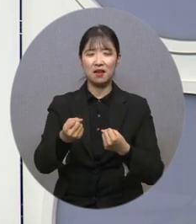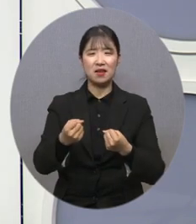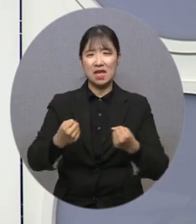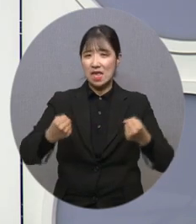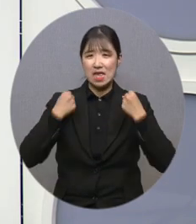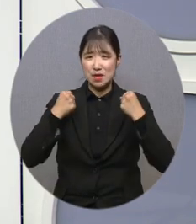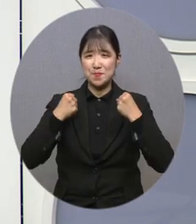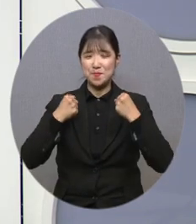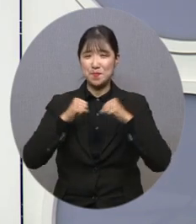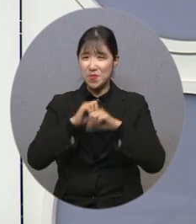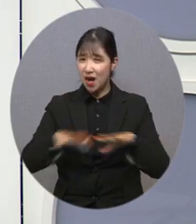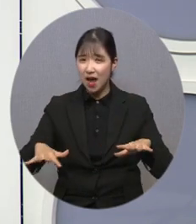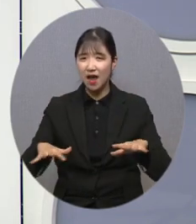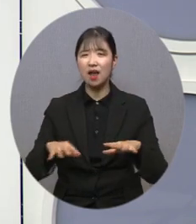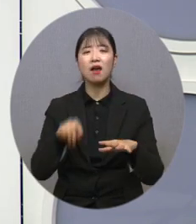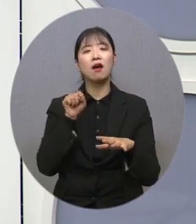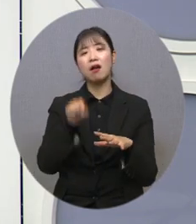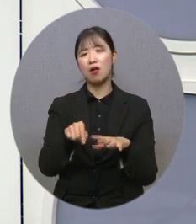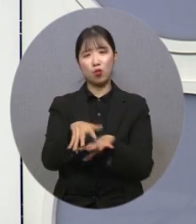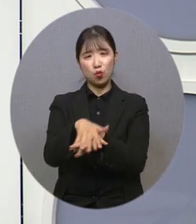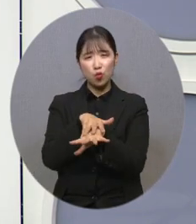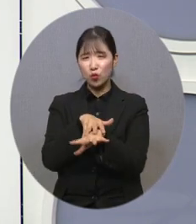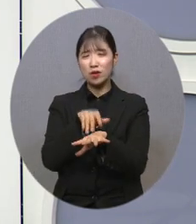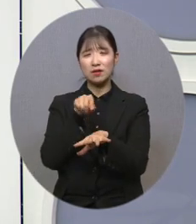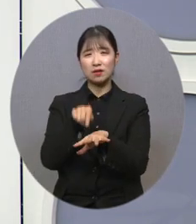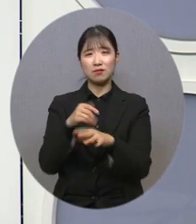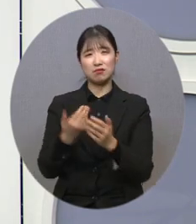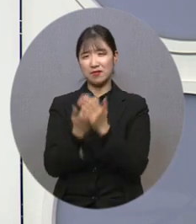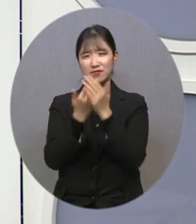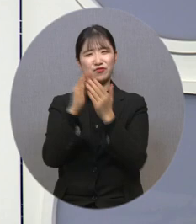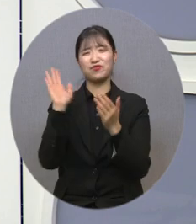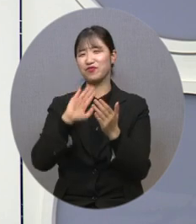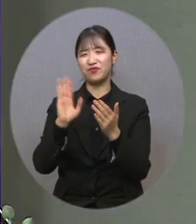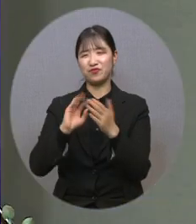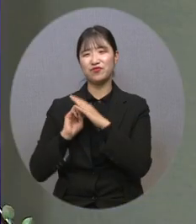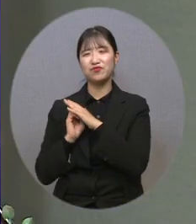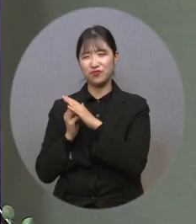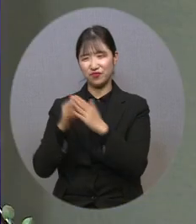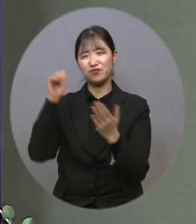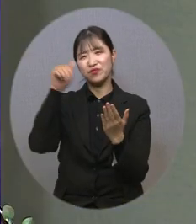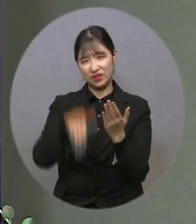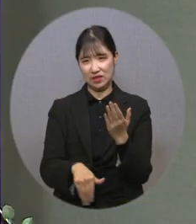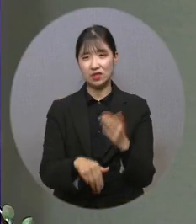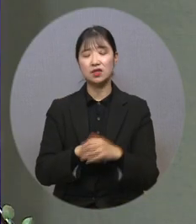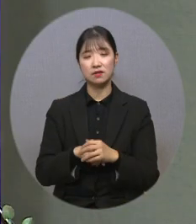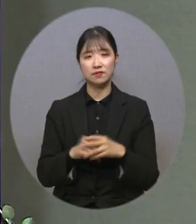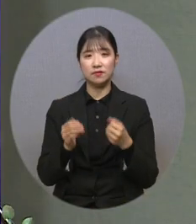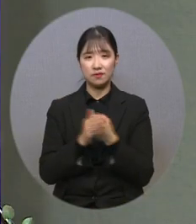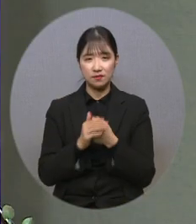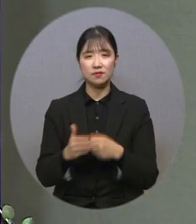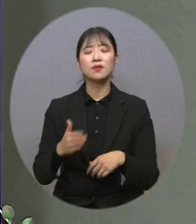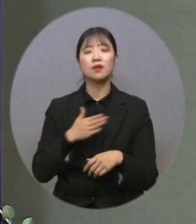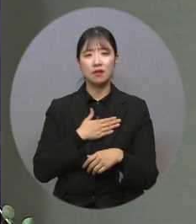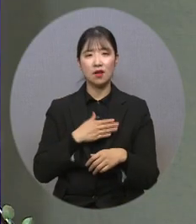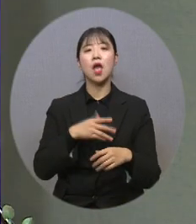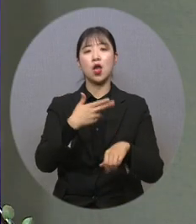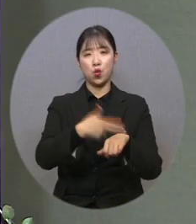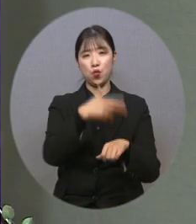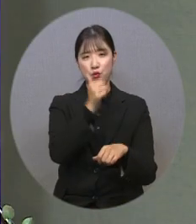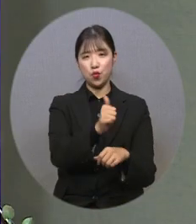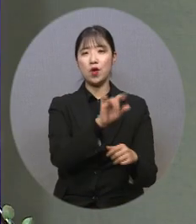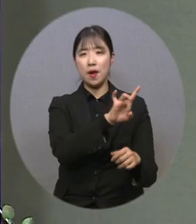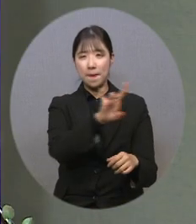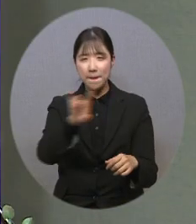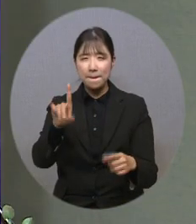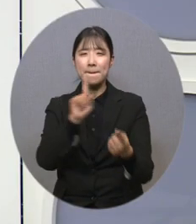해서 힘이 다 흐트러져 버리면 그 조직은 침체하는 겁니다. 그래서 저는 교수님 한 분 한 분을 뵈면서